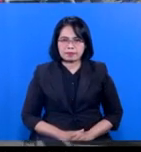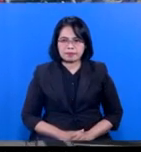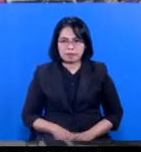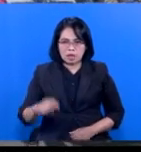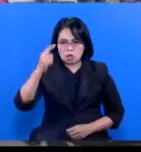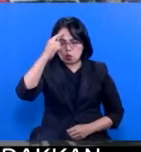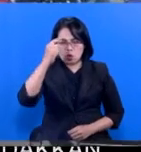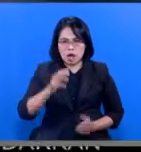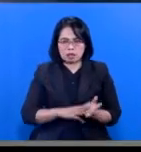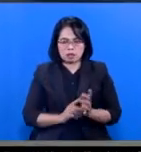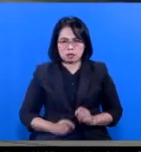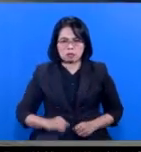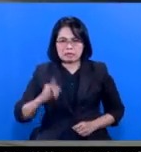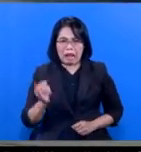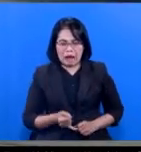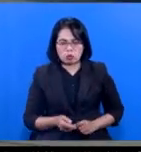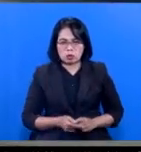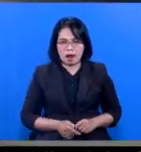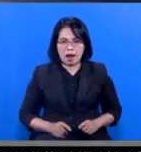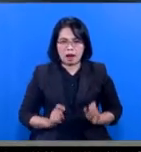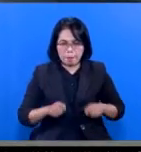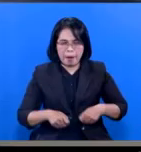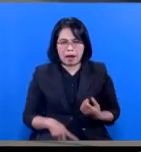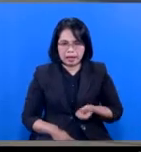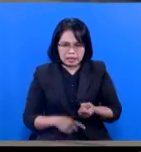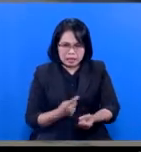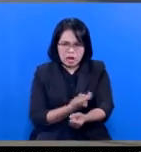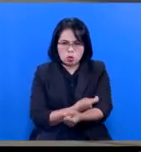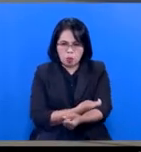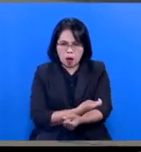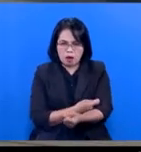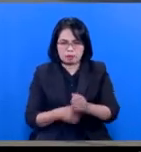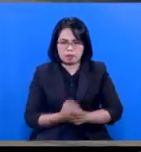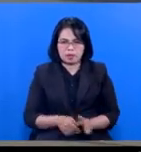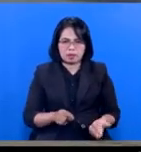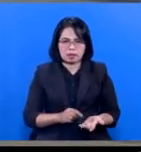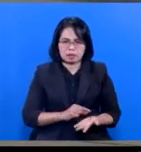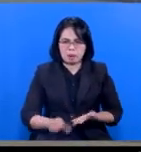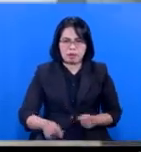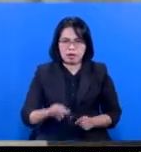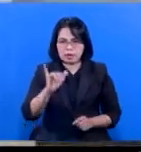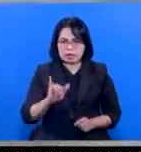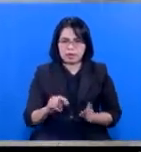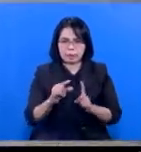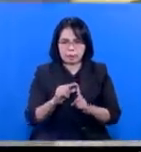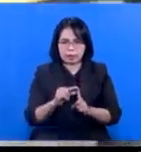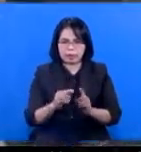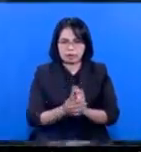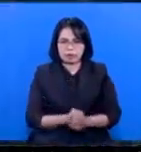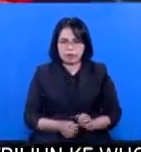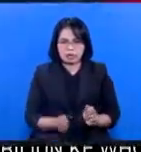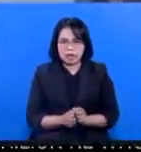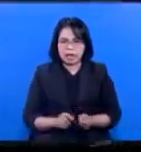Dugaan kasus penyalahgunaan narkotika yang dilakukan Kapolsek Astana Anyar berinisial YP bersama 11 anak buahnya berbuntut